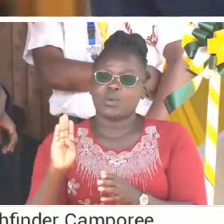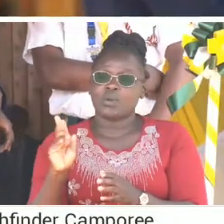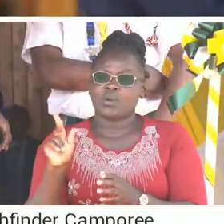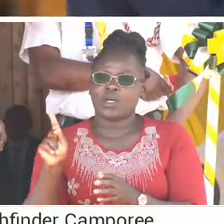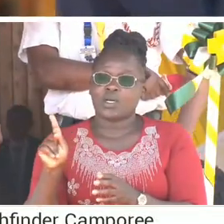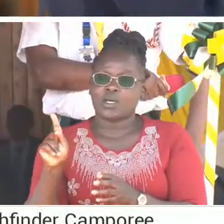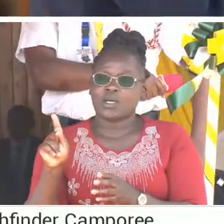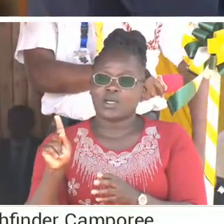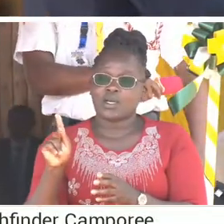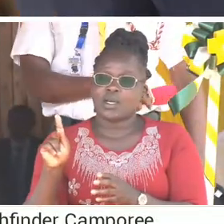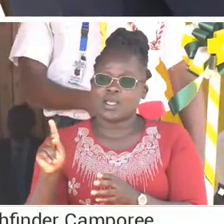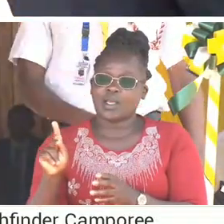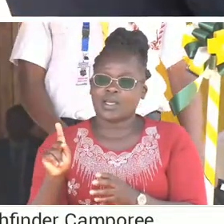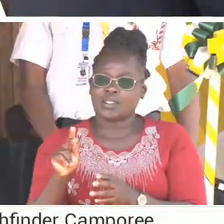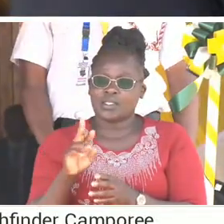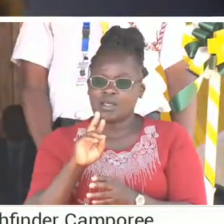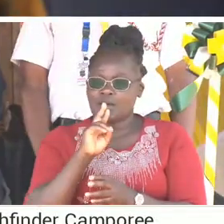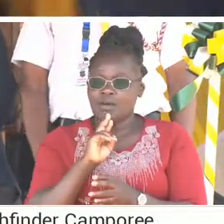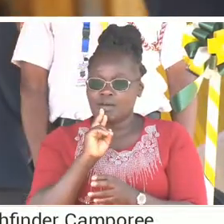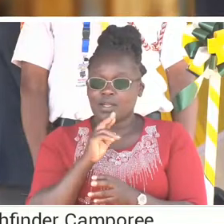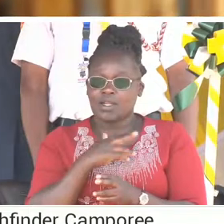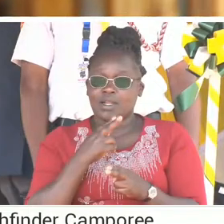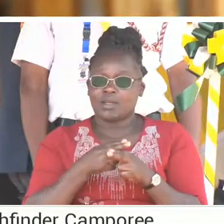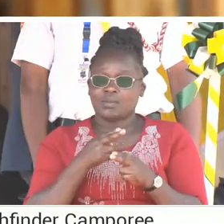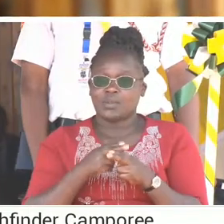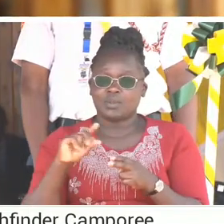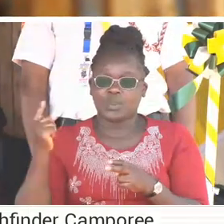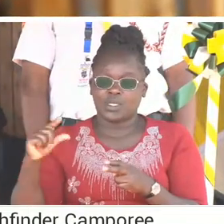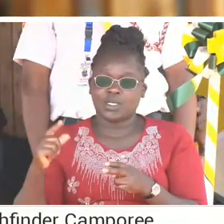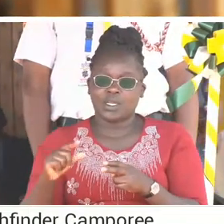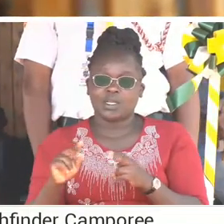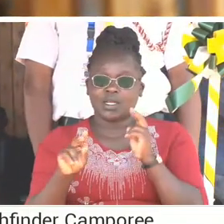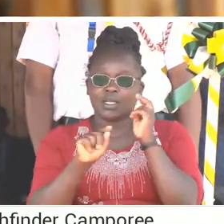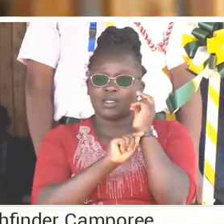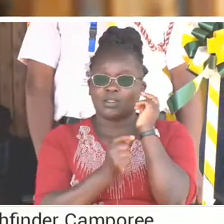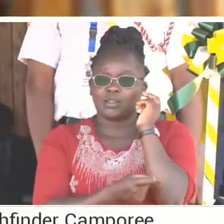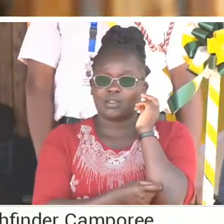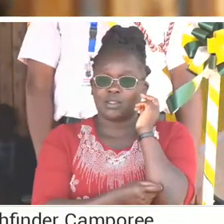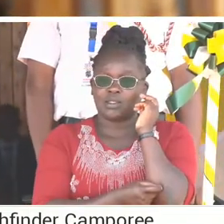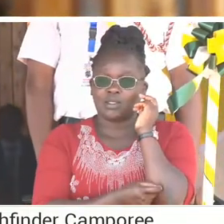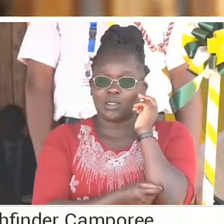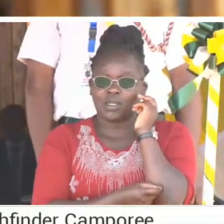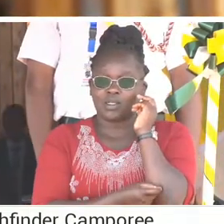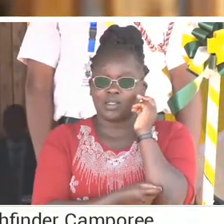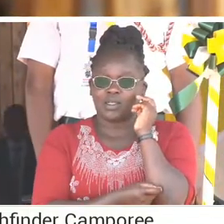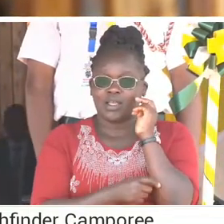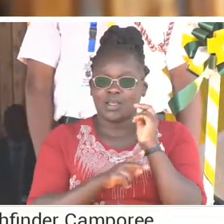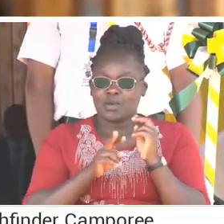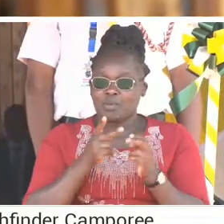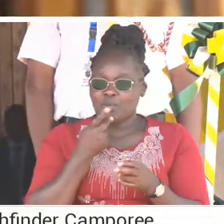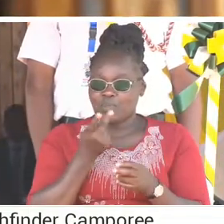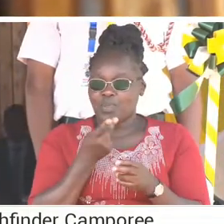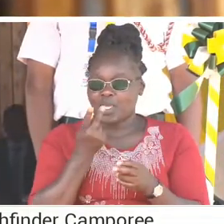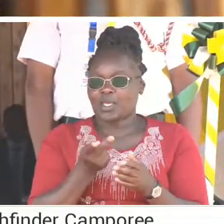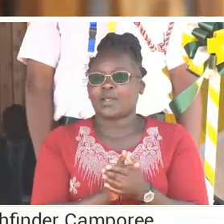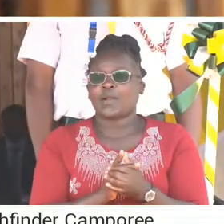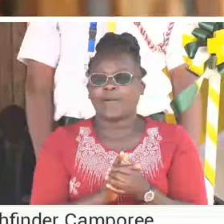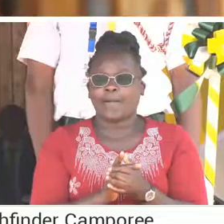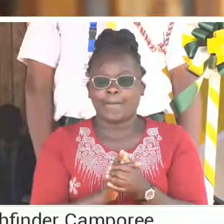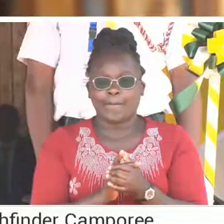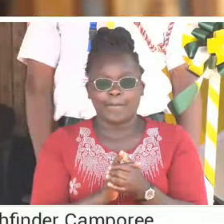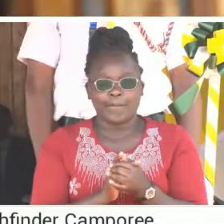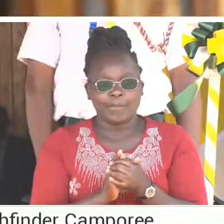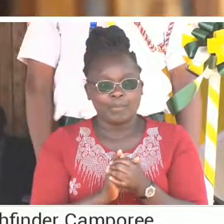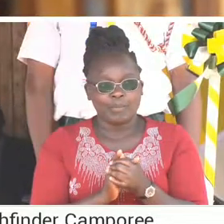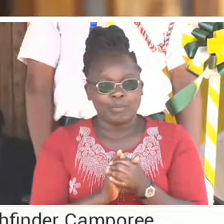rangi nyekundu, Kapsabet za kijani na Tindiret za rangi ya waridi au ukipenda pink. Tukisonga mbele